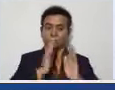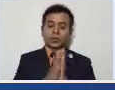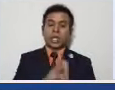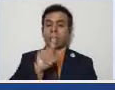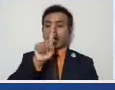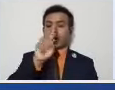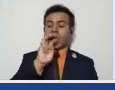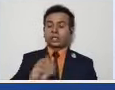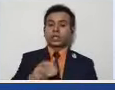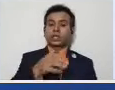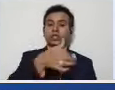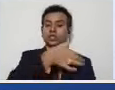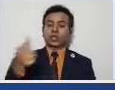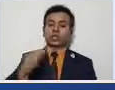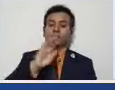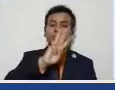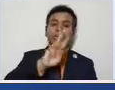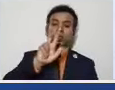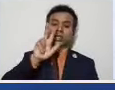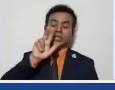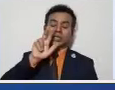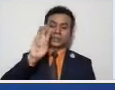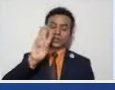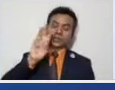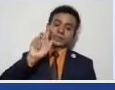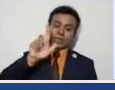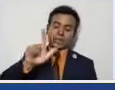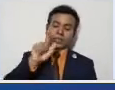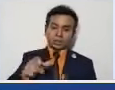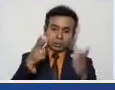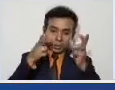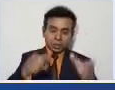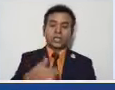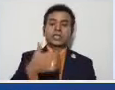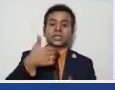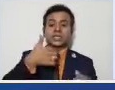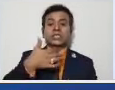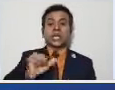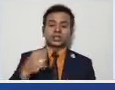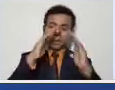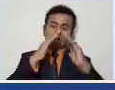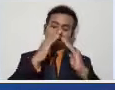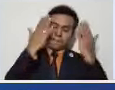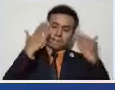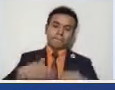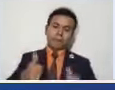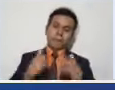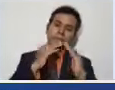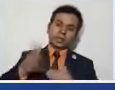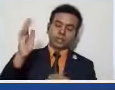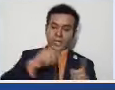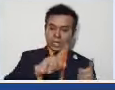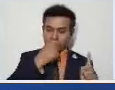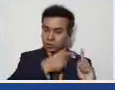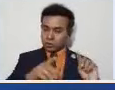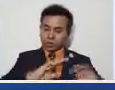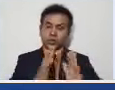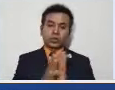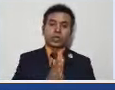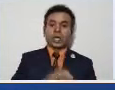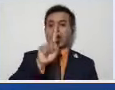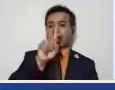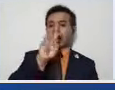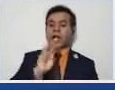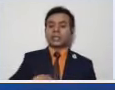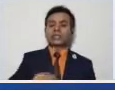নতুন করে আইসোলেশনে 24 ঘন্টায় নেওয়া হয়েছে 65 জনকে এবং বর্তমানে আইসোলেশনে আছে 1637 জন